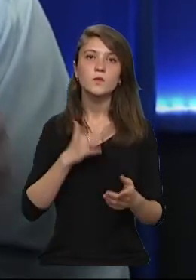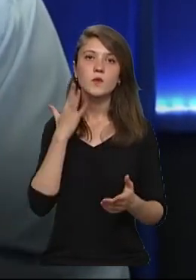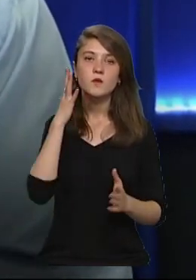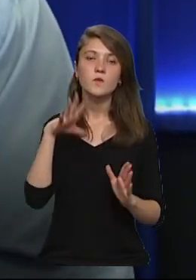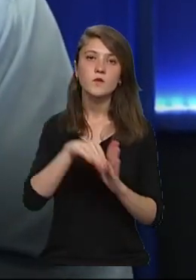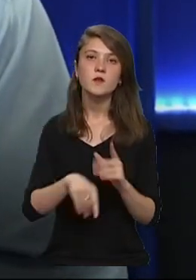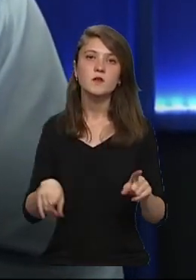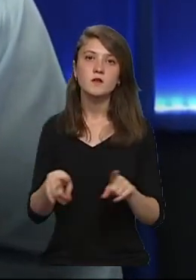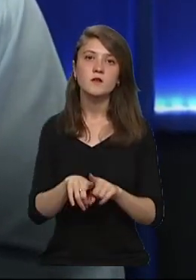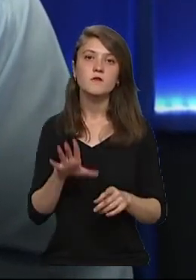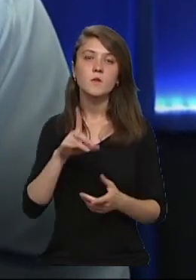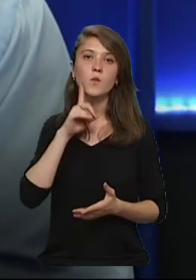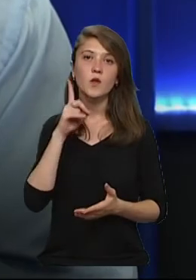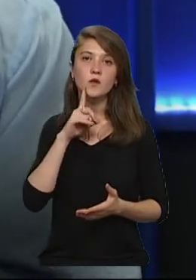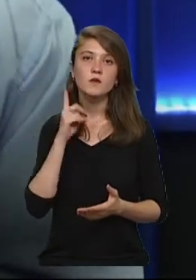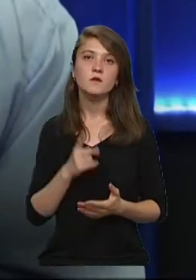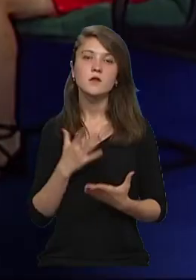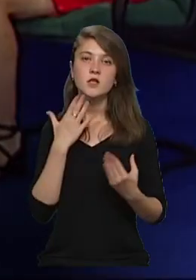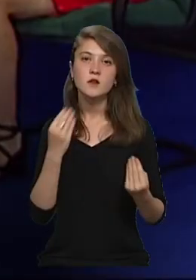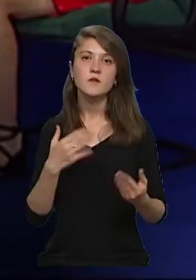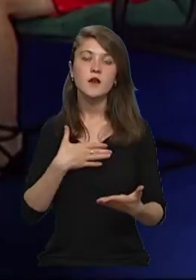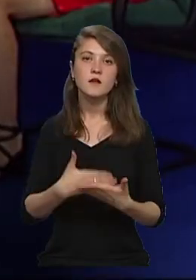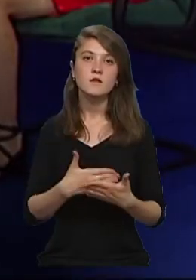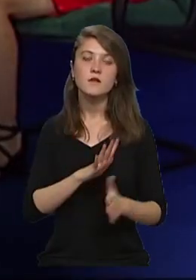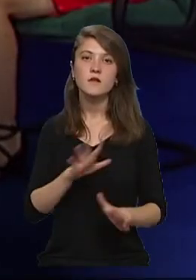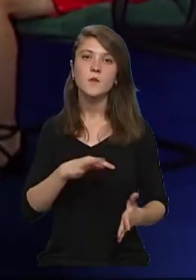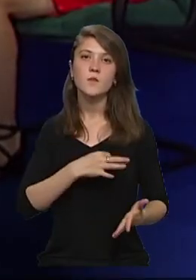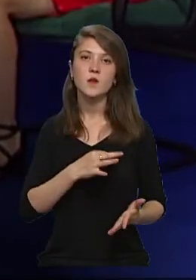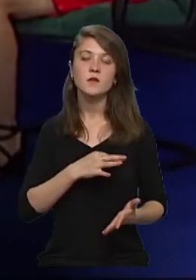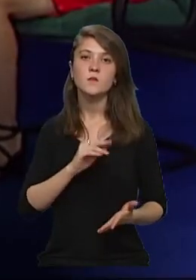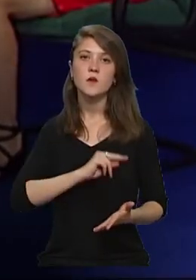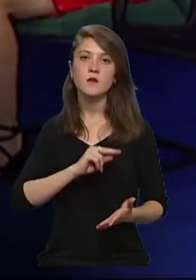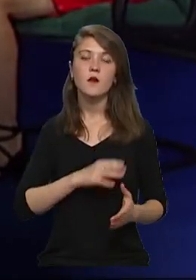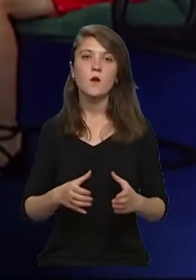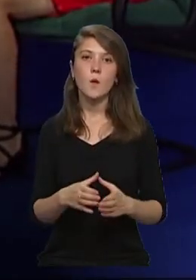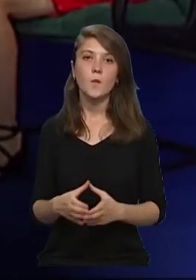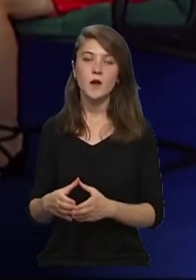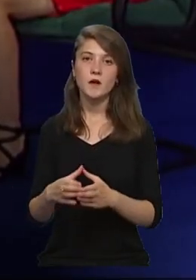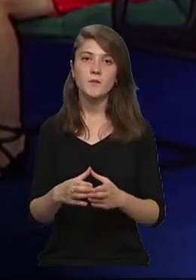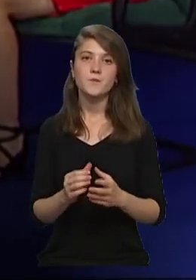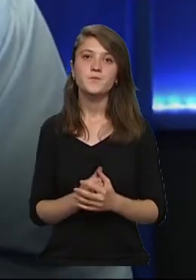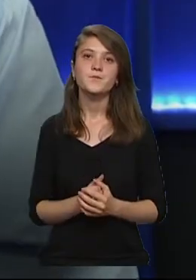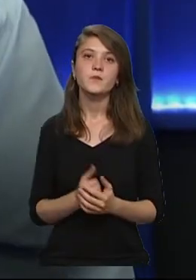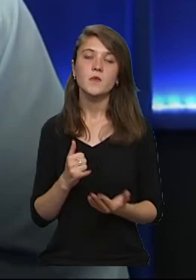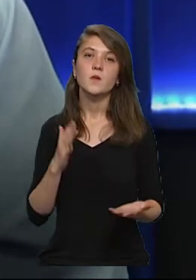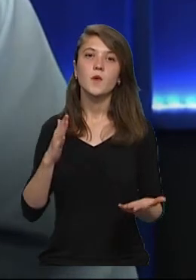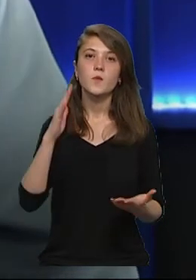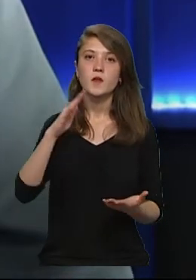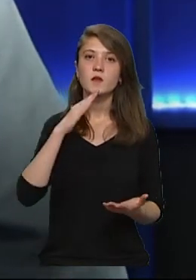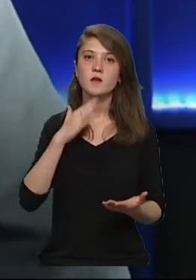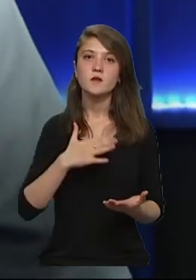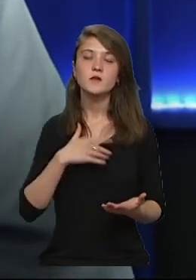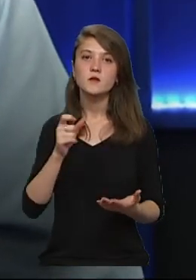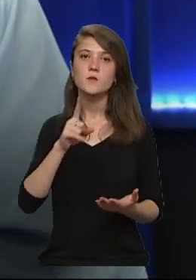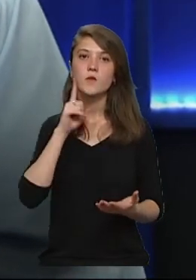такі молоді, чарівні, активні і небайдужі працівники в громадах. І майбутнє наше за